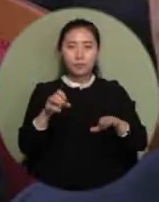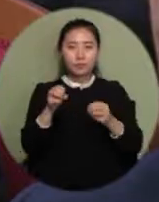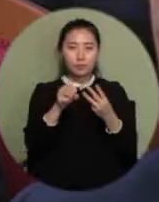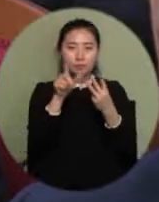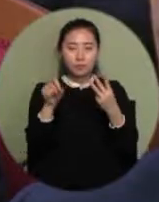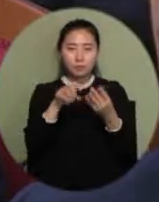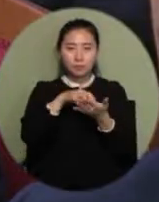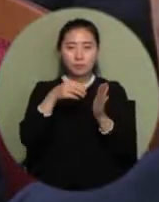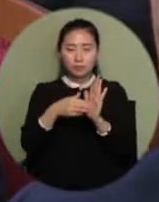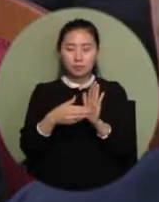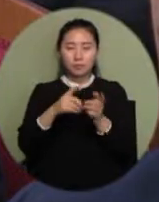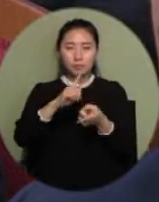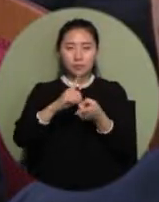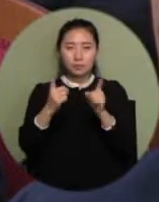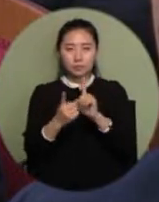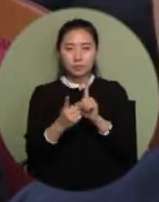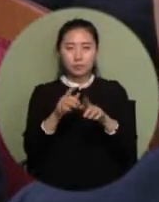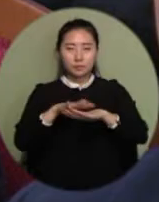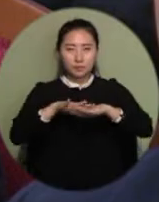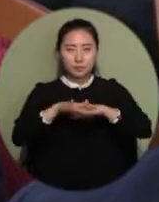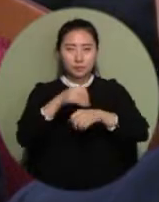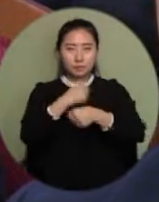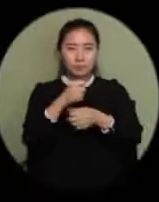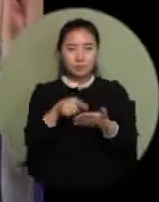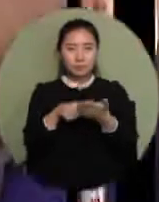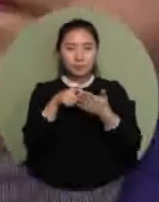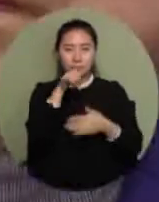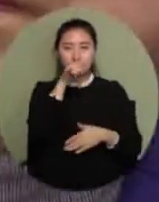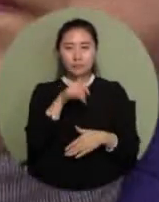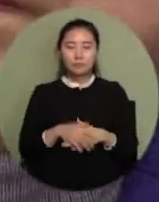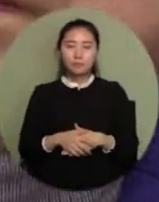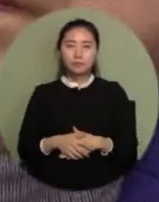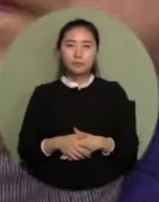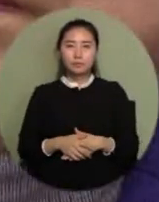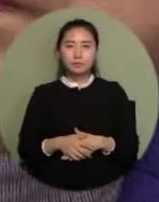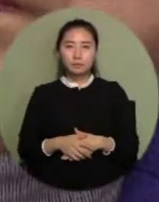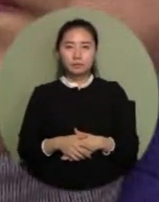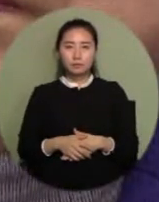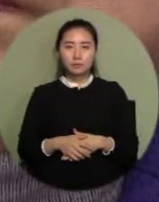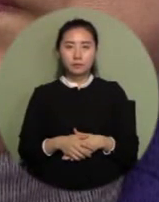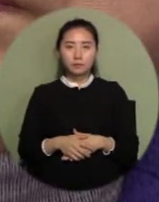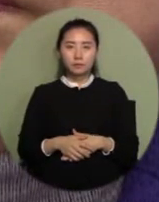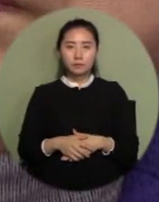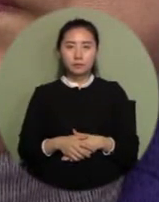3월이면 여야의 대결 구도가 짜여질 전망입니다. 서울 경기 케이블TV 천서연입니다.